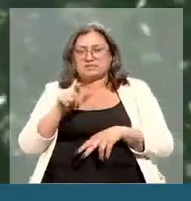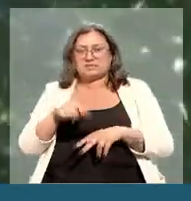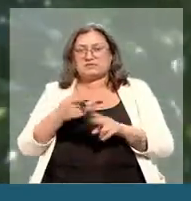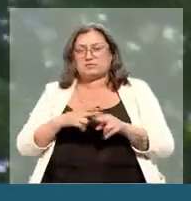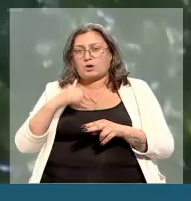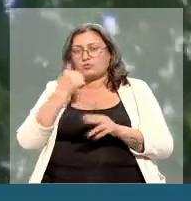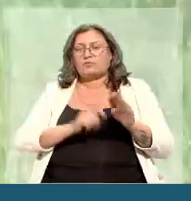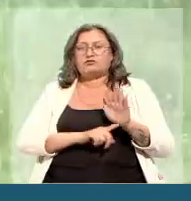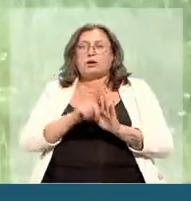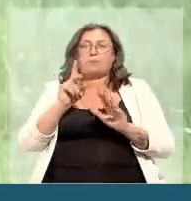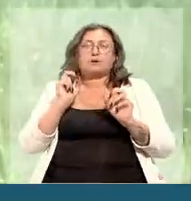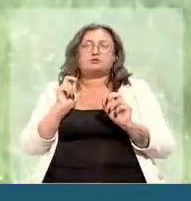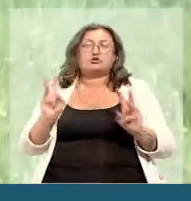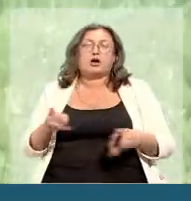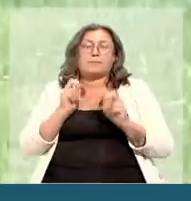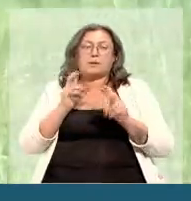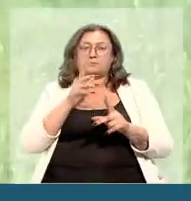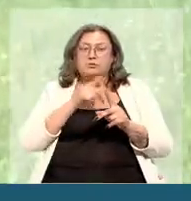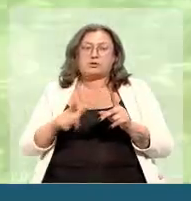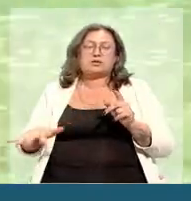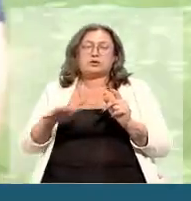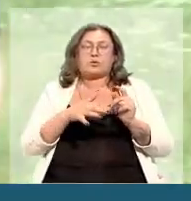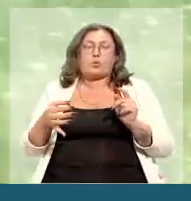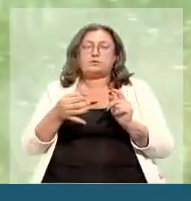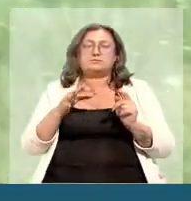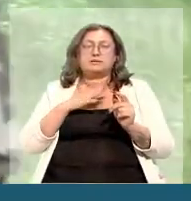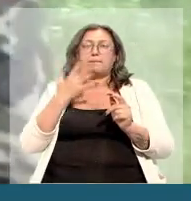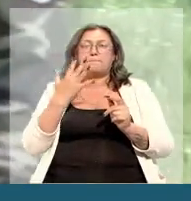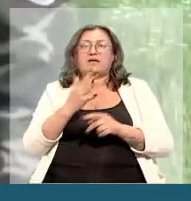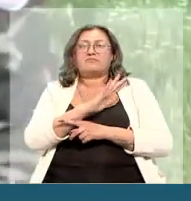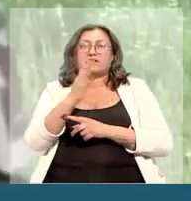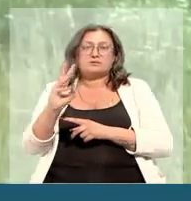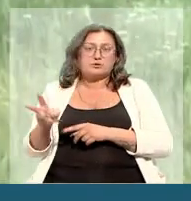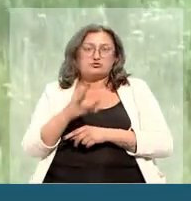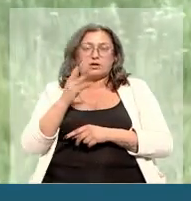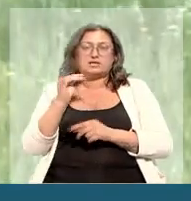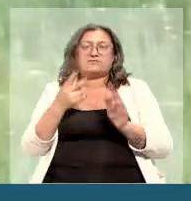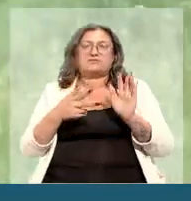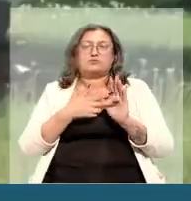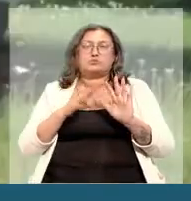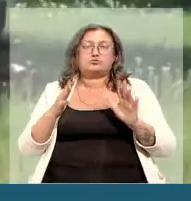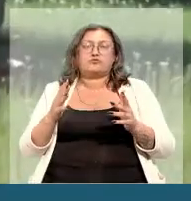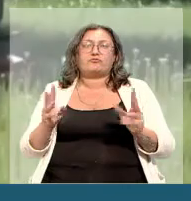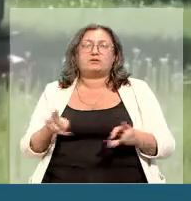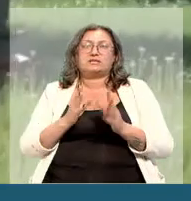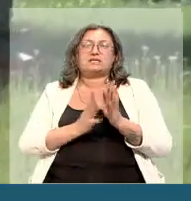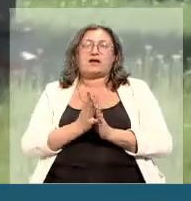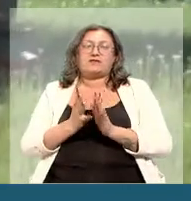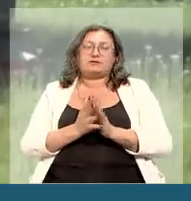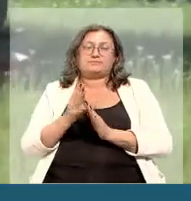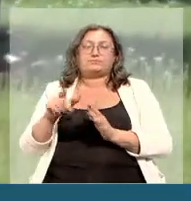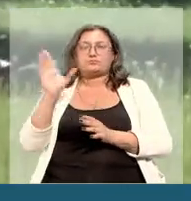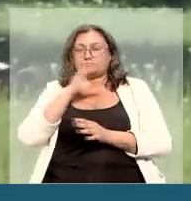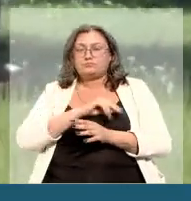этом году с начала пожароопасного периода на территории области произошло 5 лесных пожаров и 28 случаев возгорания травы,